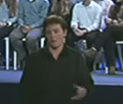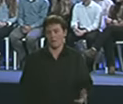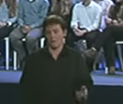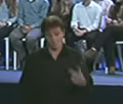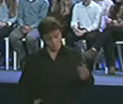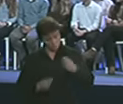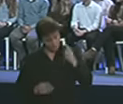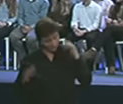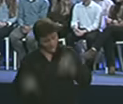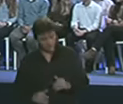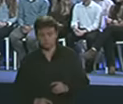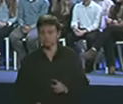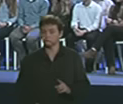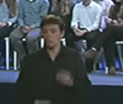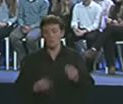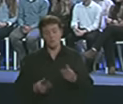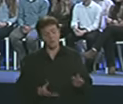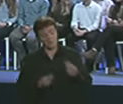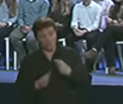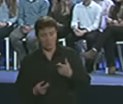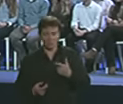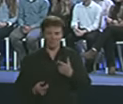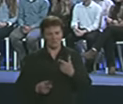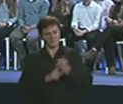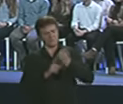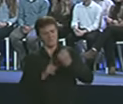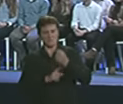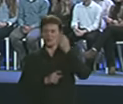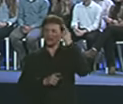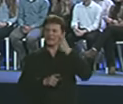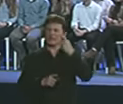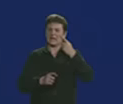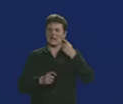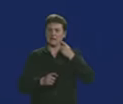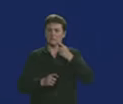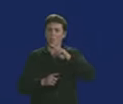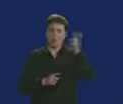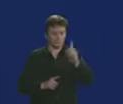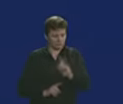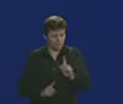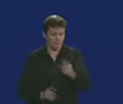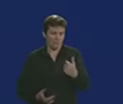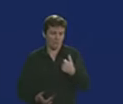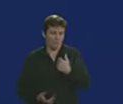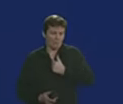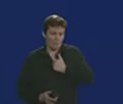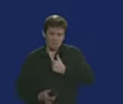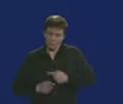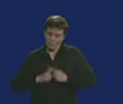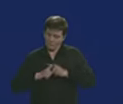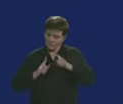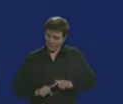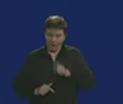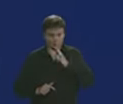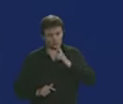peut me décourager, ou celui qui me ferait défendre une idée qui ne serait pas la mienne. C'est mal me connaître. Parce que ces convictions, je les ai longuement